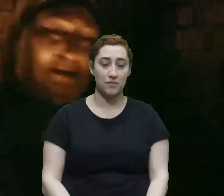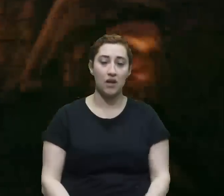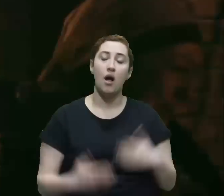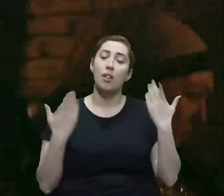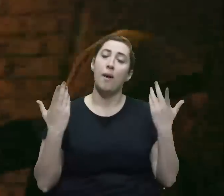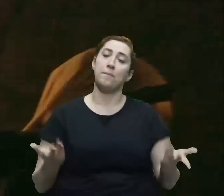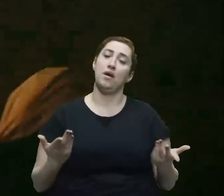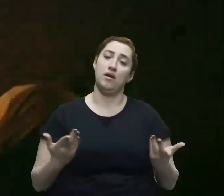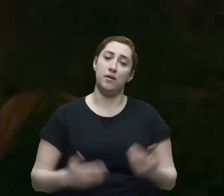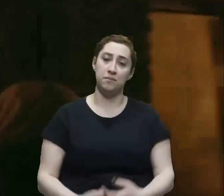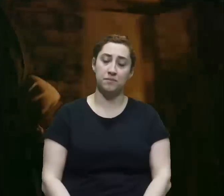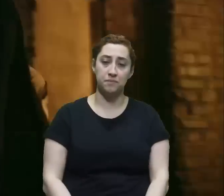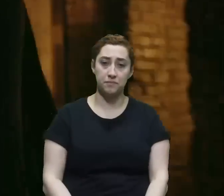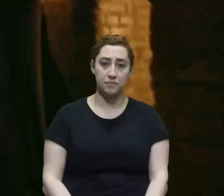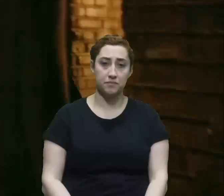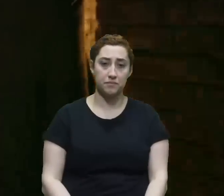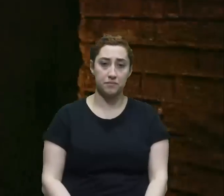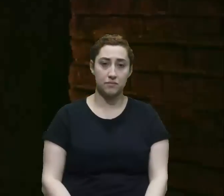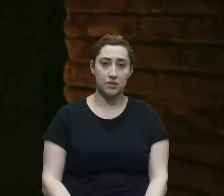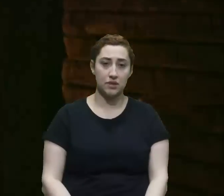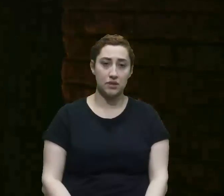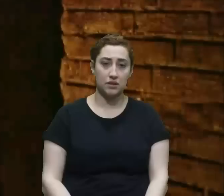Ay Allah'ım yarabbim.